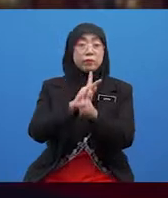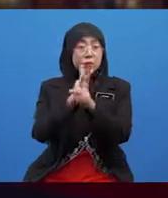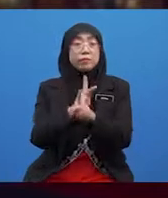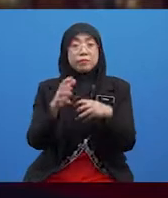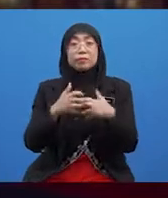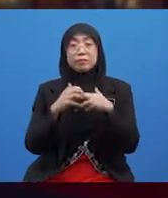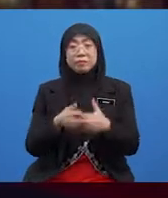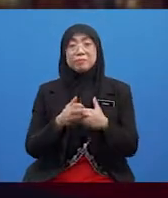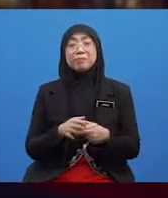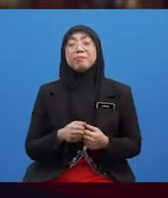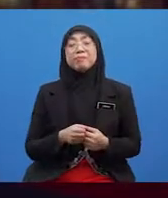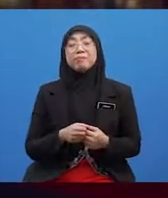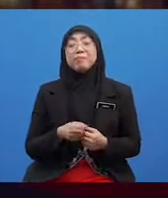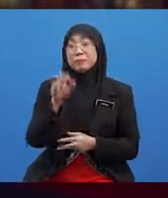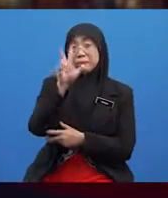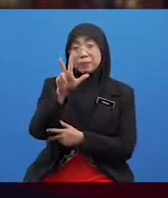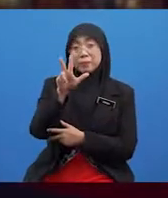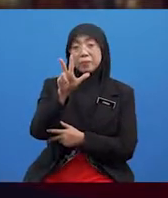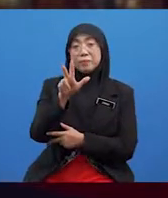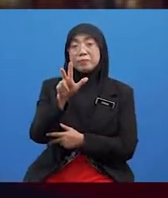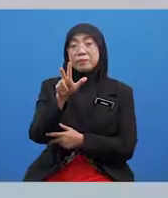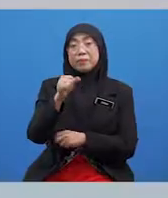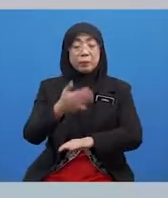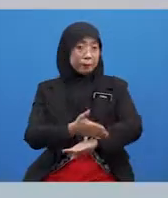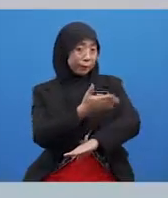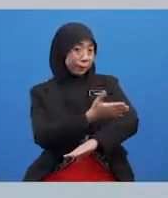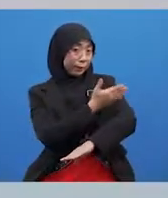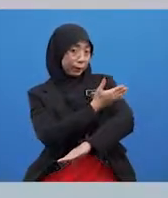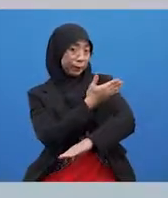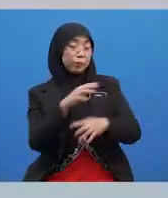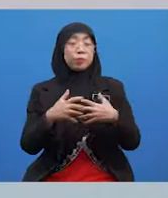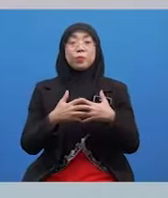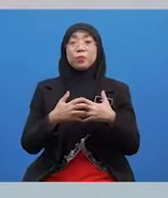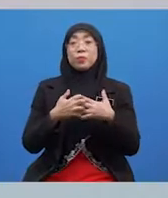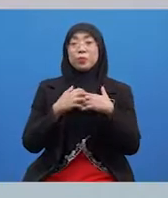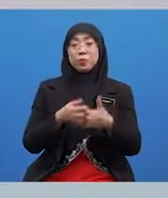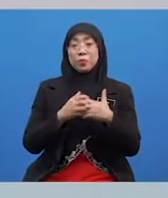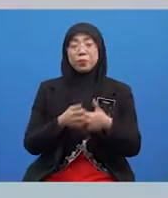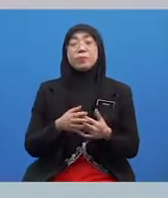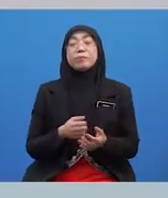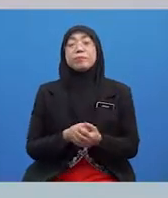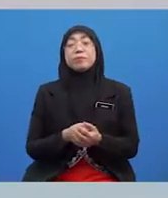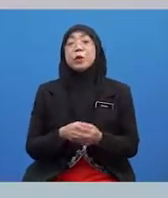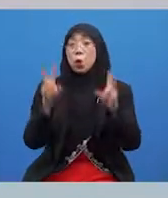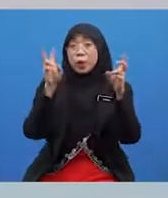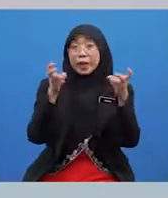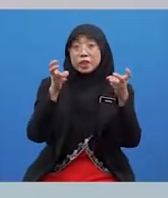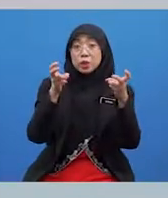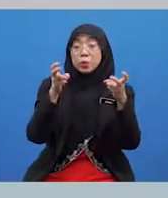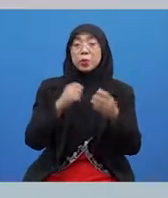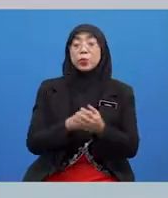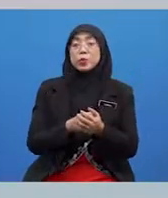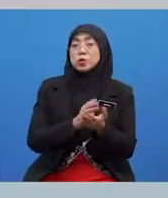Dalam tajuk ini, kita akan cuba untuk mencapai objektif pembelajaran seperti berikut. Yang pertama,